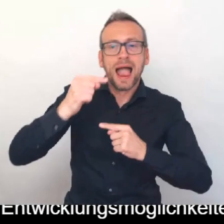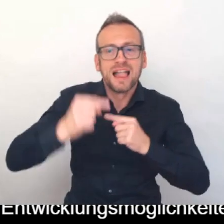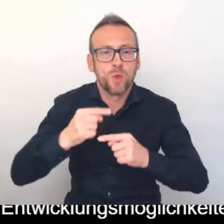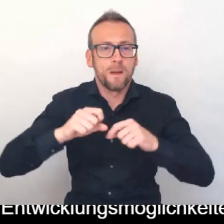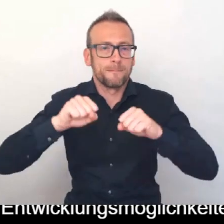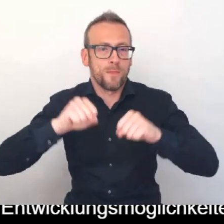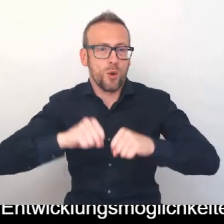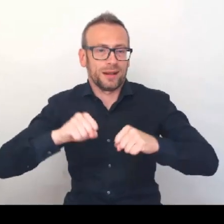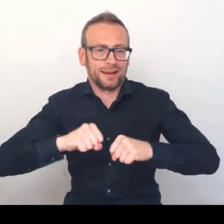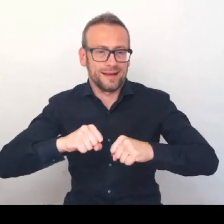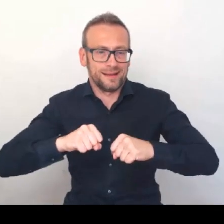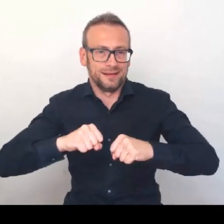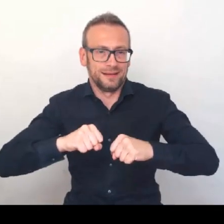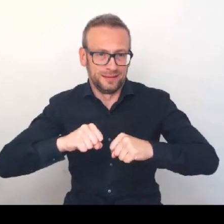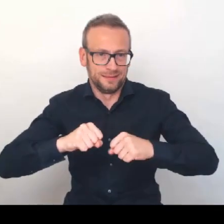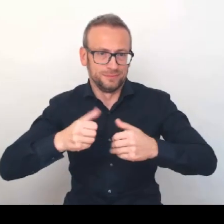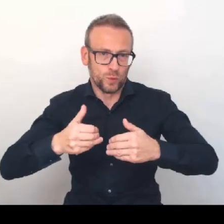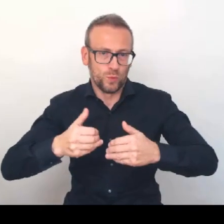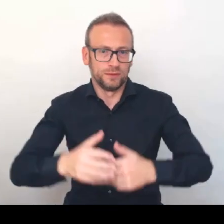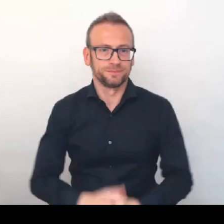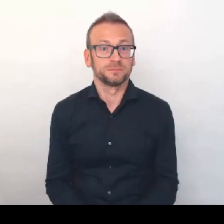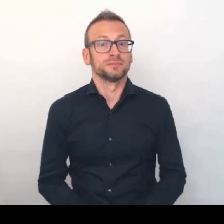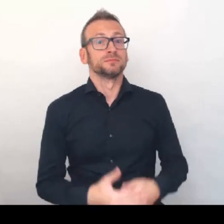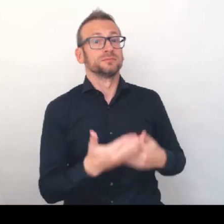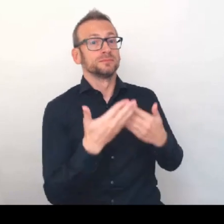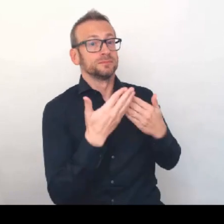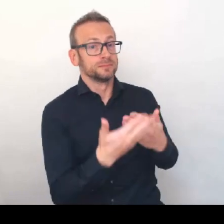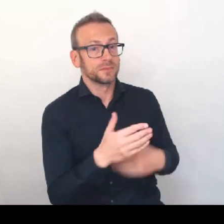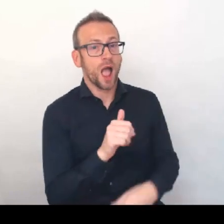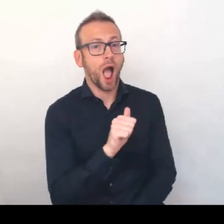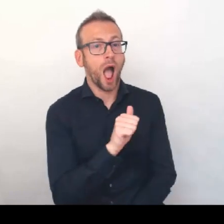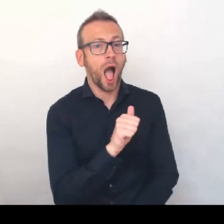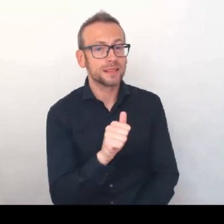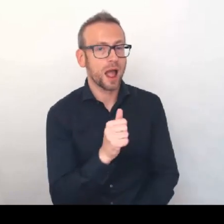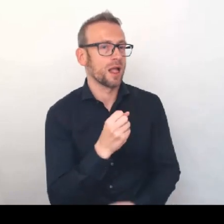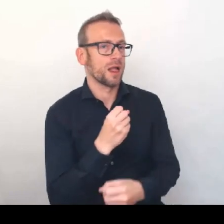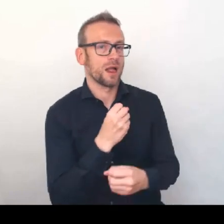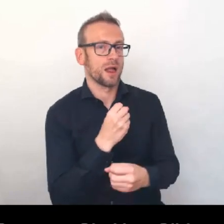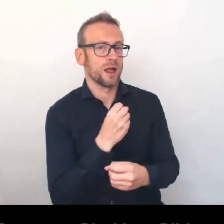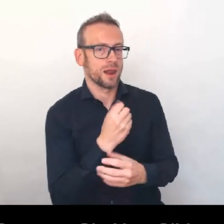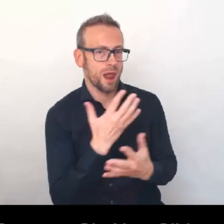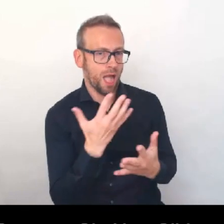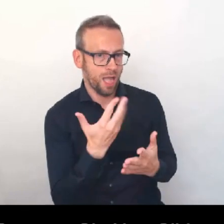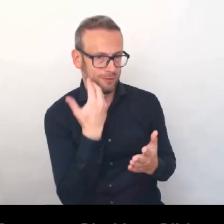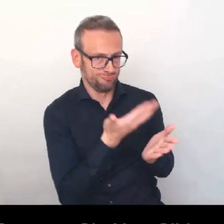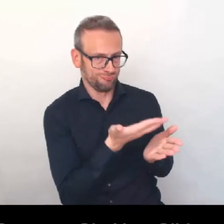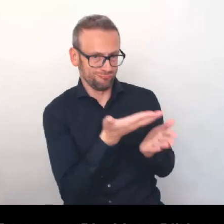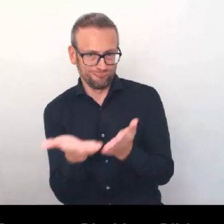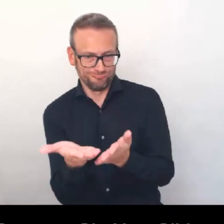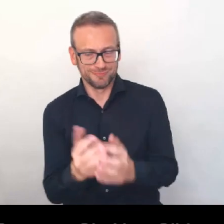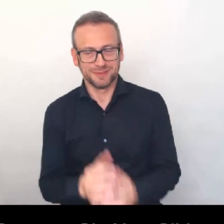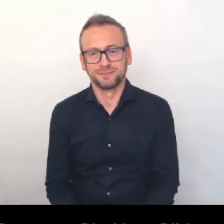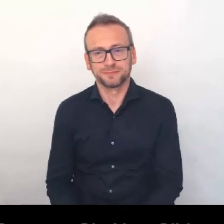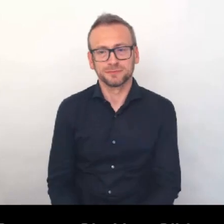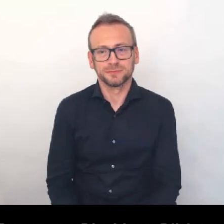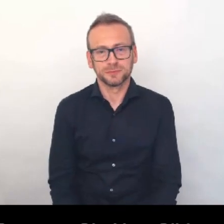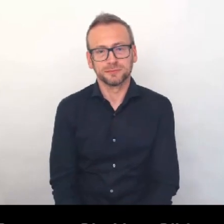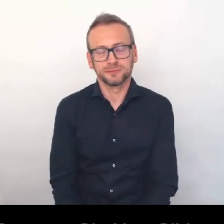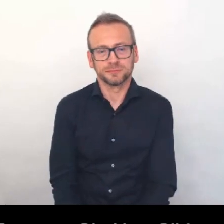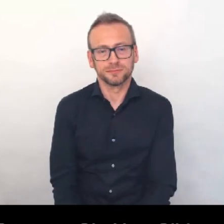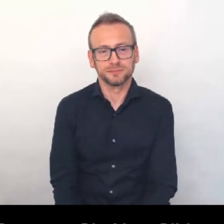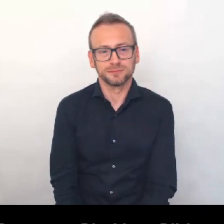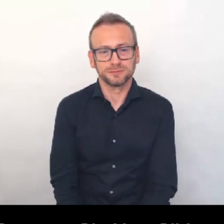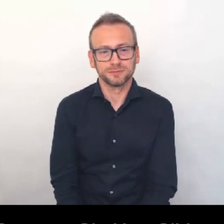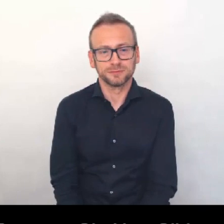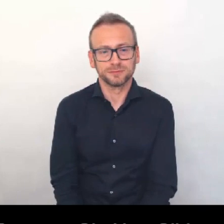ja ein Update für die Corona-App gefordert, um die Wirkung zu verbessern. Können Sie uns sagen, wie er oder wie vielleicht Sie